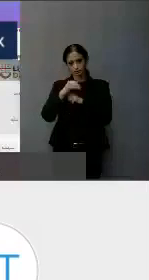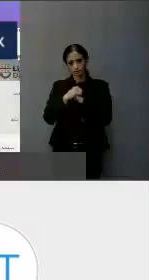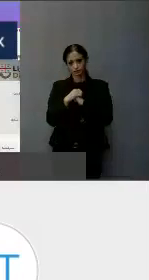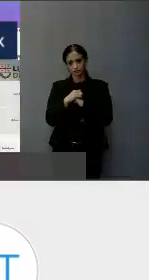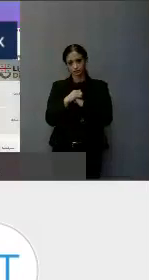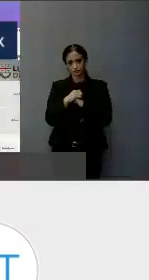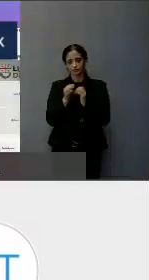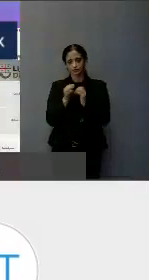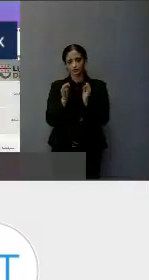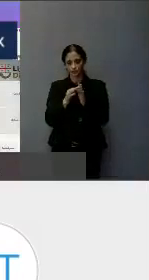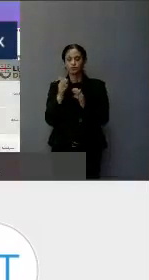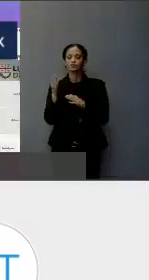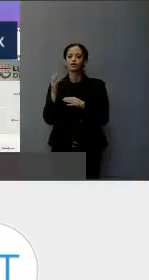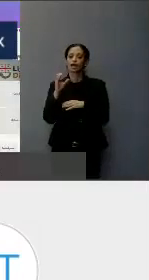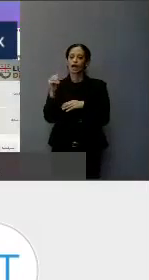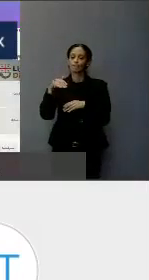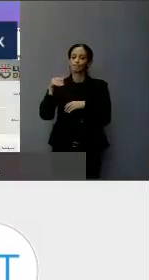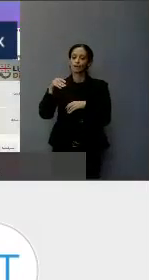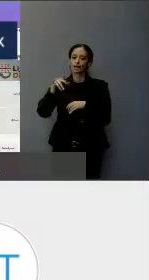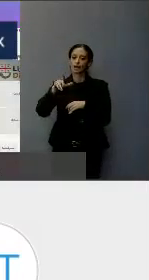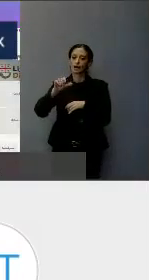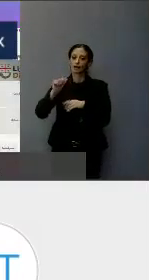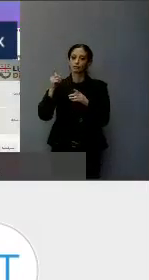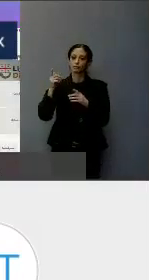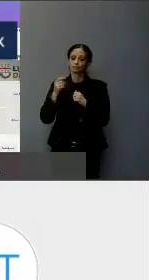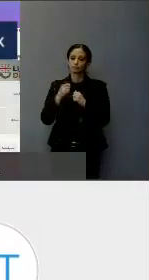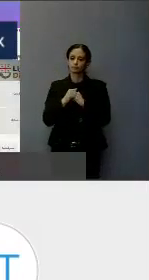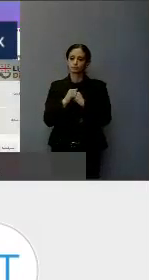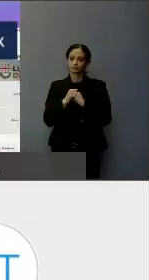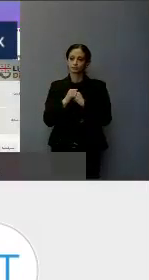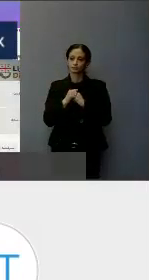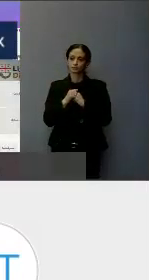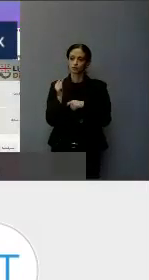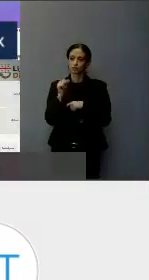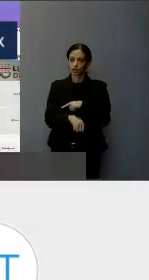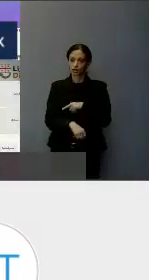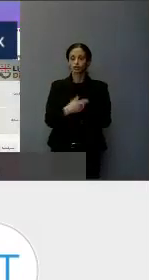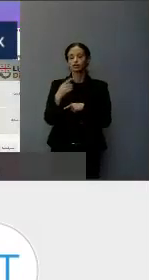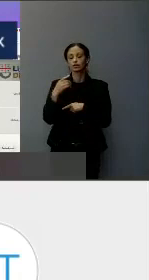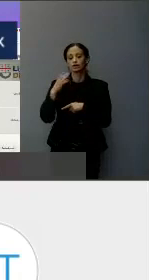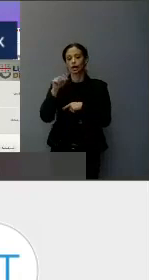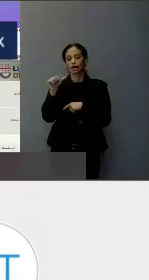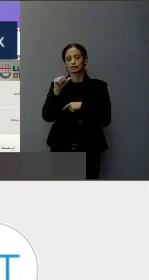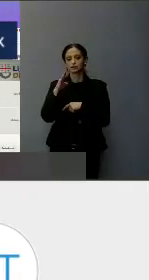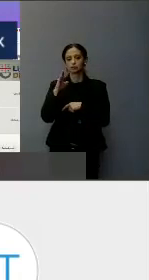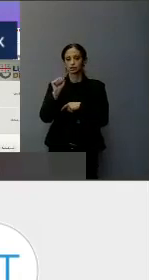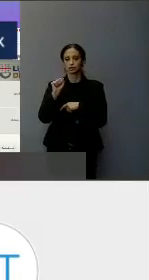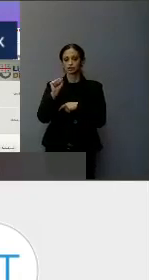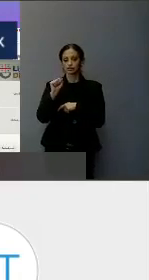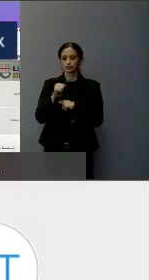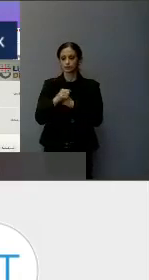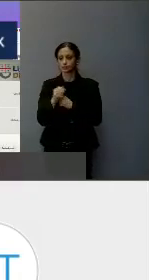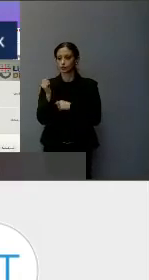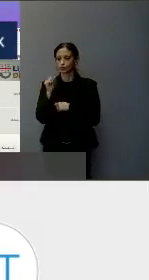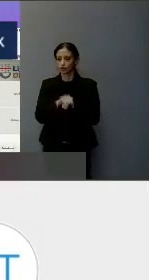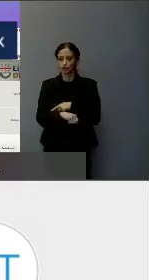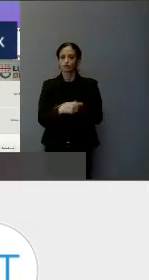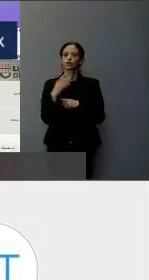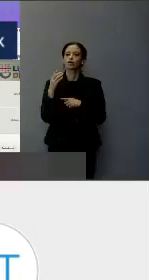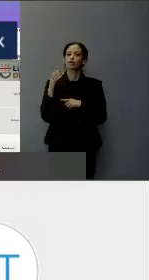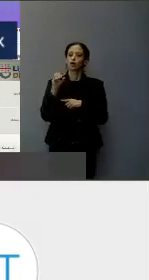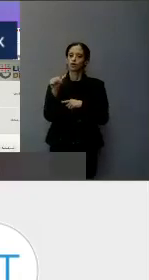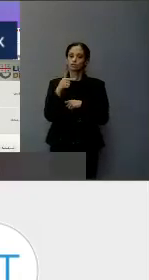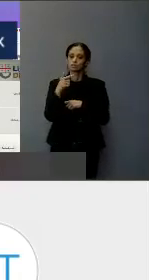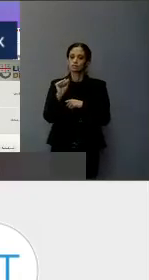pericoli consigliere campanella consigliere cassiba contrario così viene